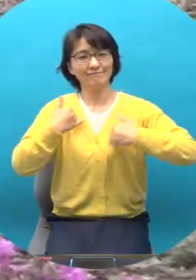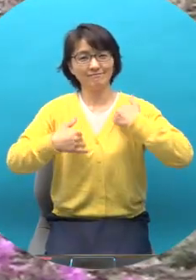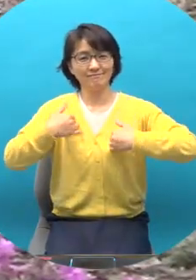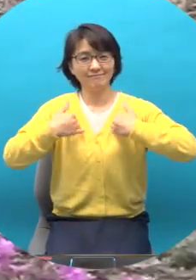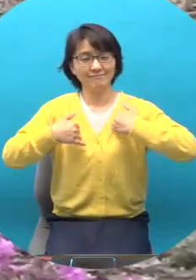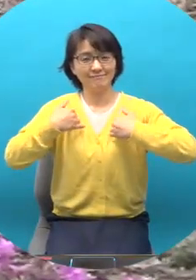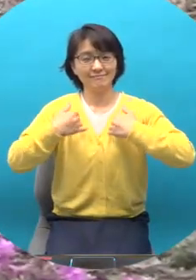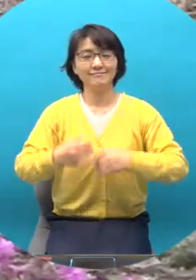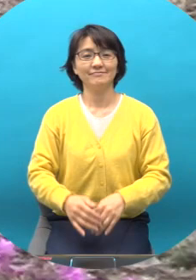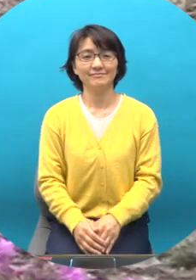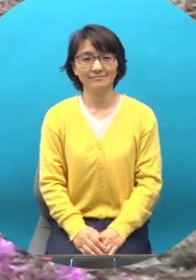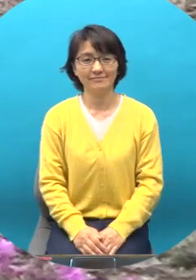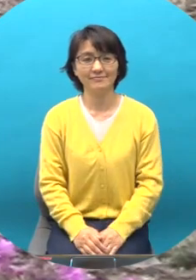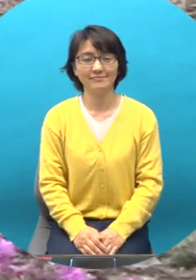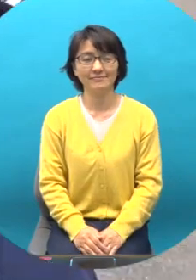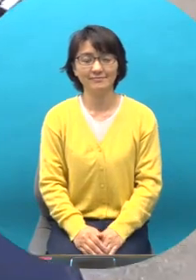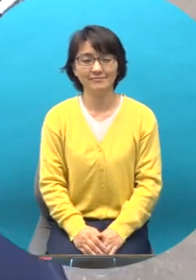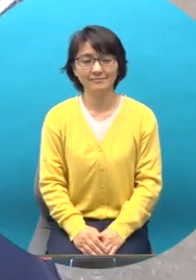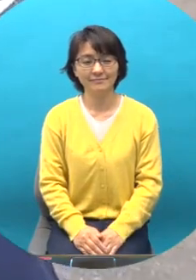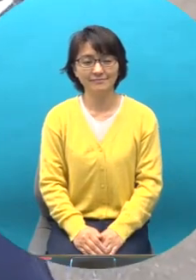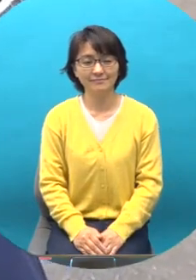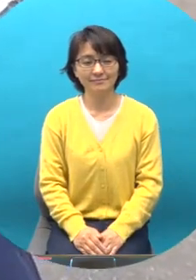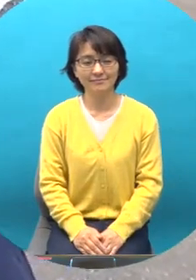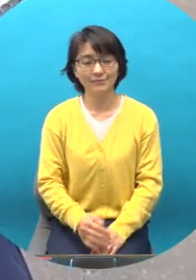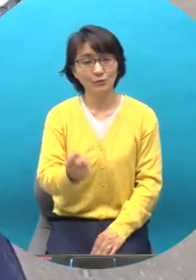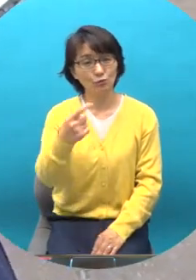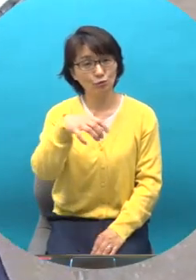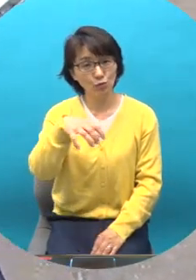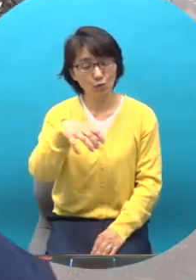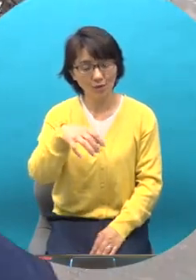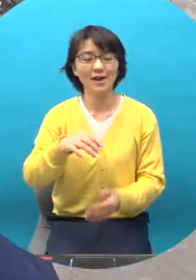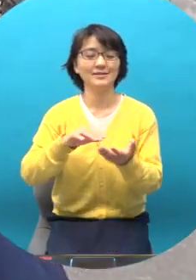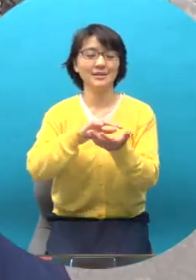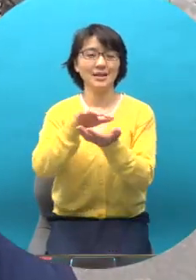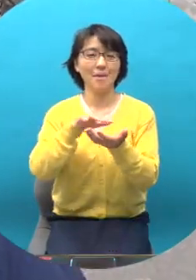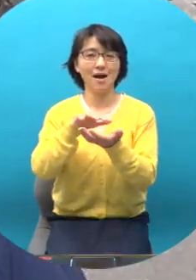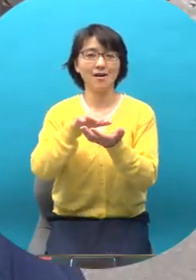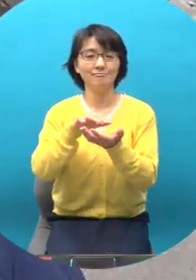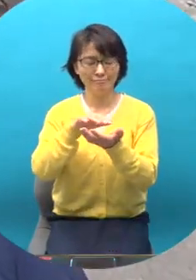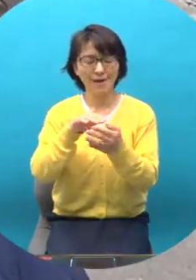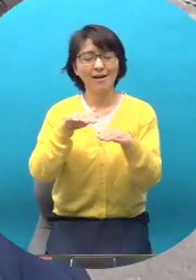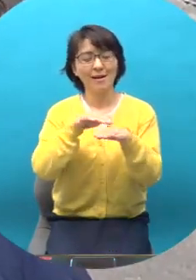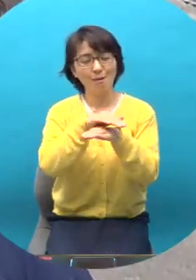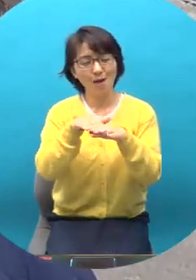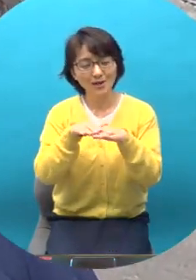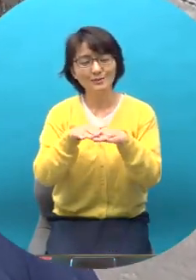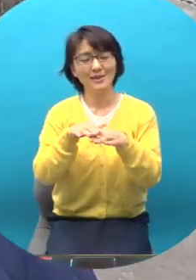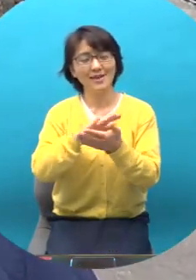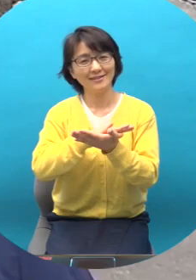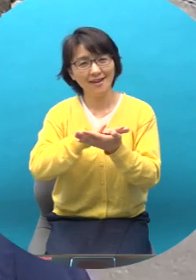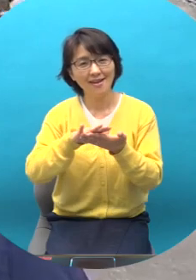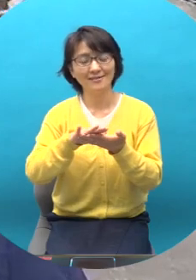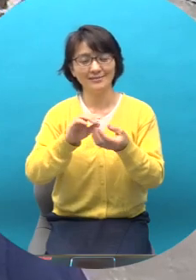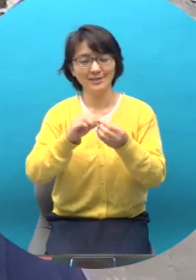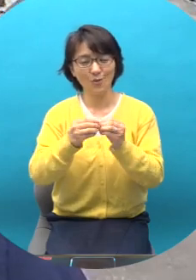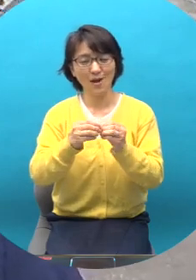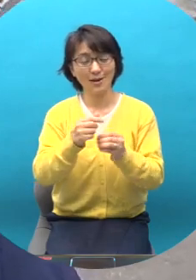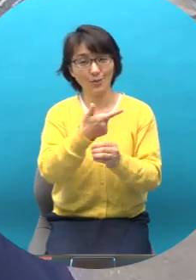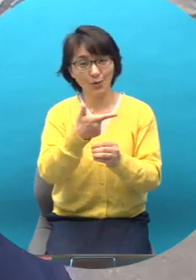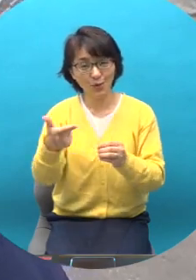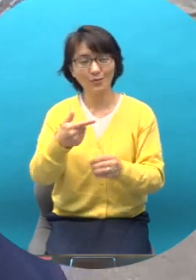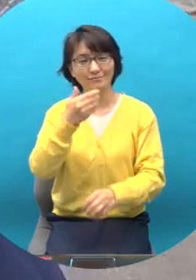ぎわいを見せています。 どちらかお目なんですか？ 埼玉です。そうですね、可愛くて綺麗ですし、いろんな結